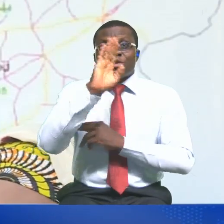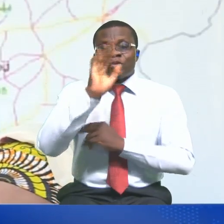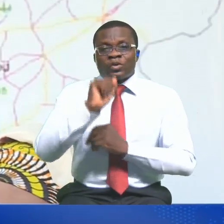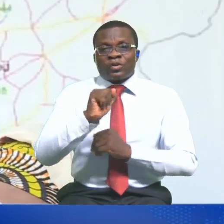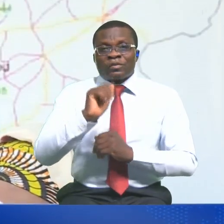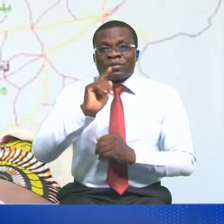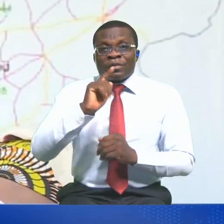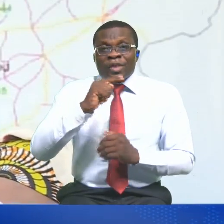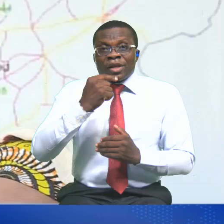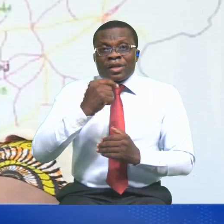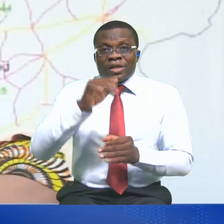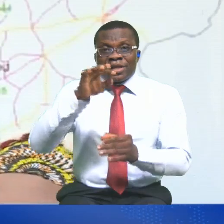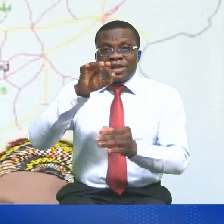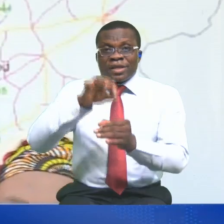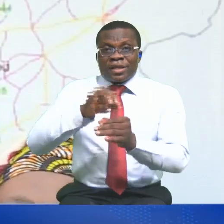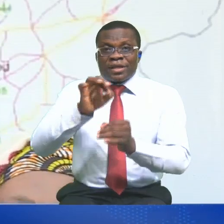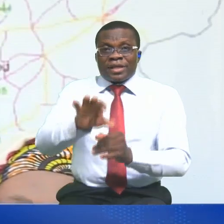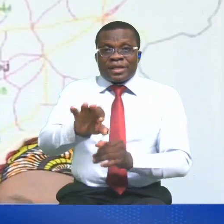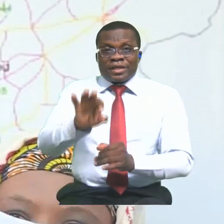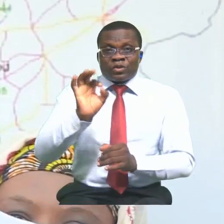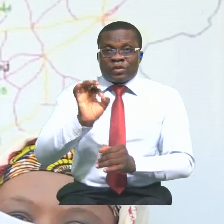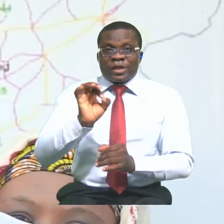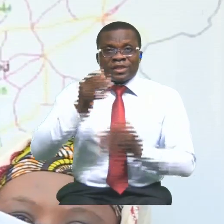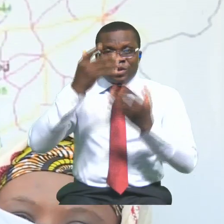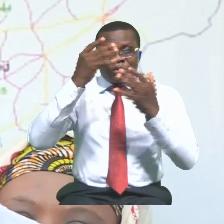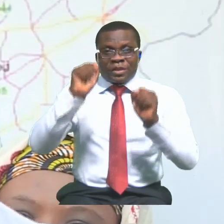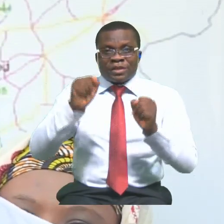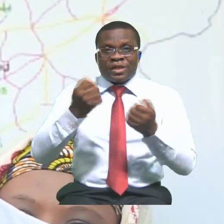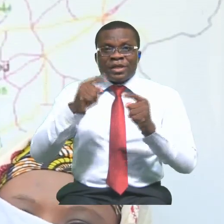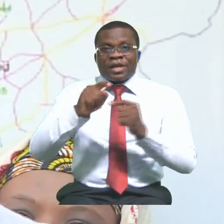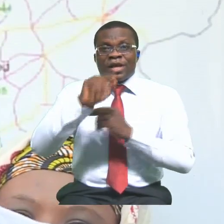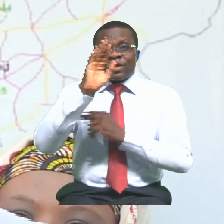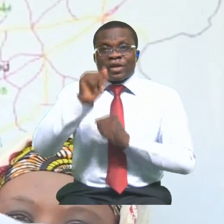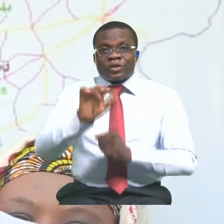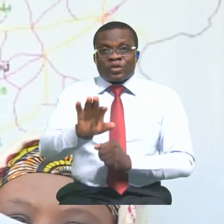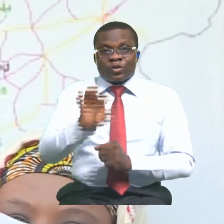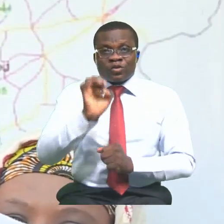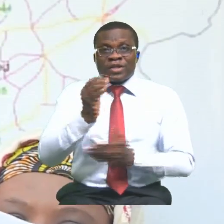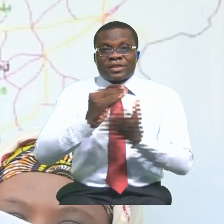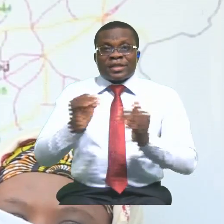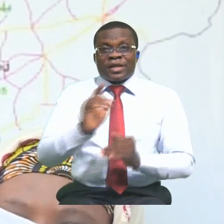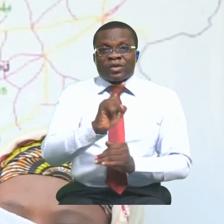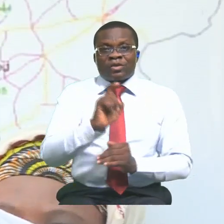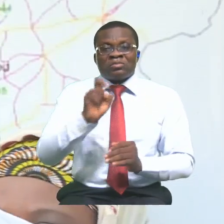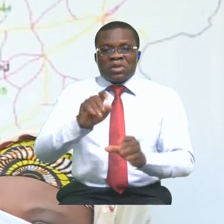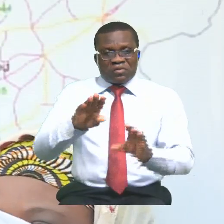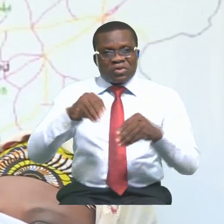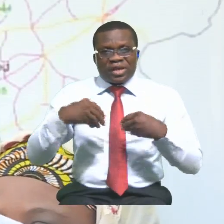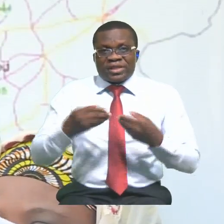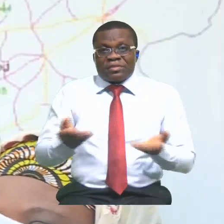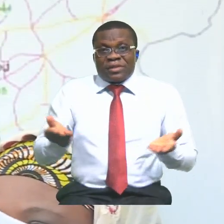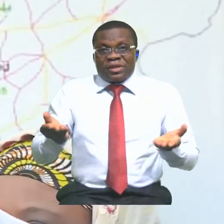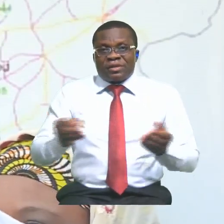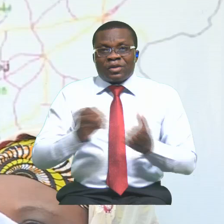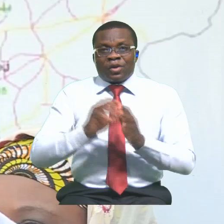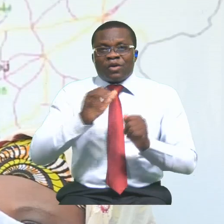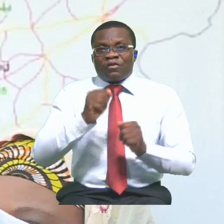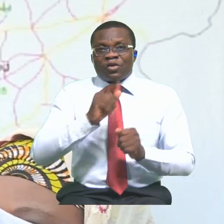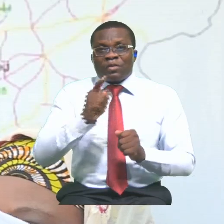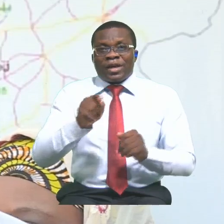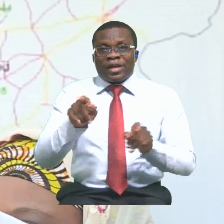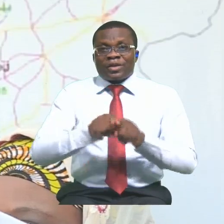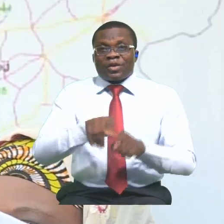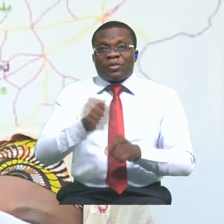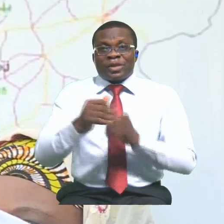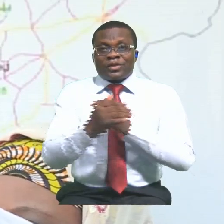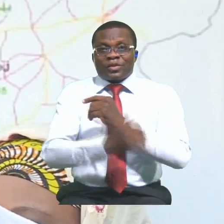qui élit, qui choisit le président. Et quand Dieu choisit quelqu'un, il faut l'accepter. On ne veut pas être à l'instar des autres